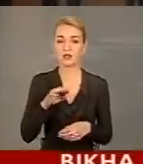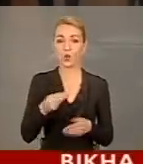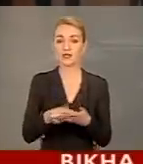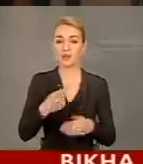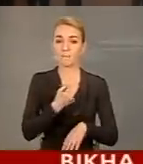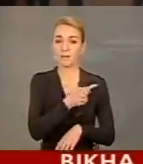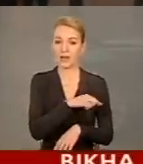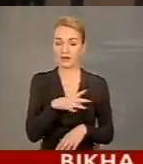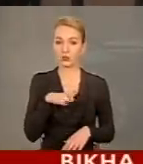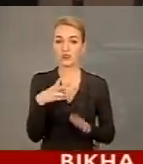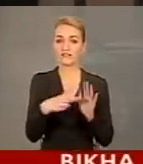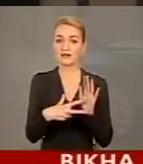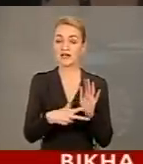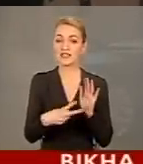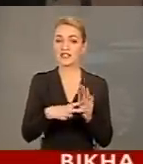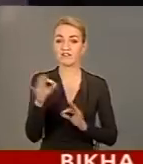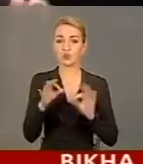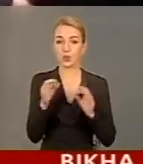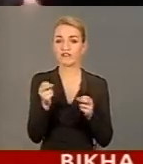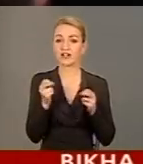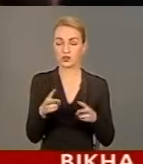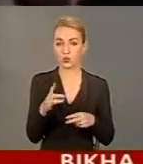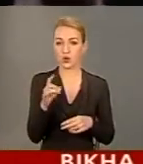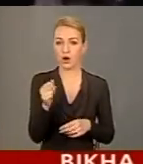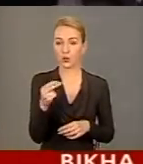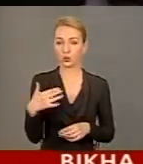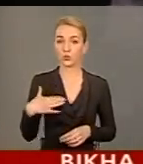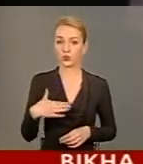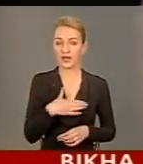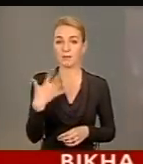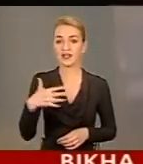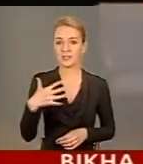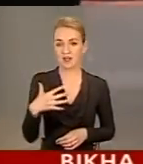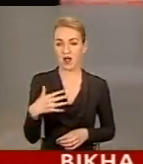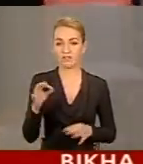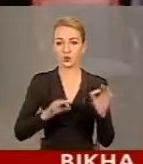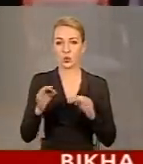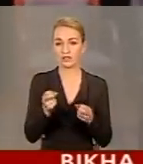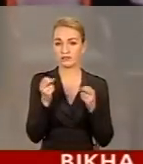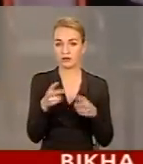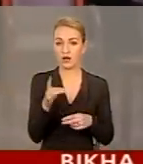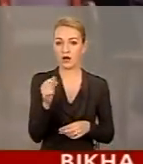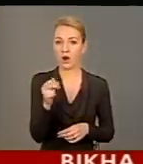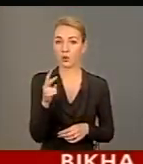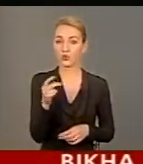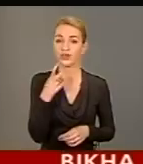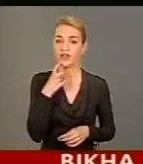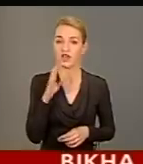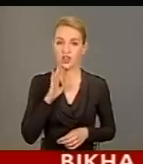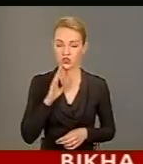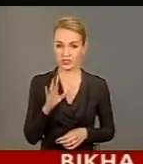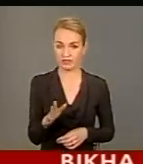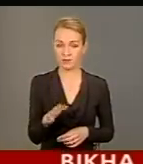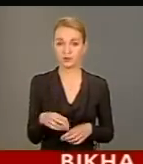було 87% ризику розвитку раку грудей і 50% раку яєчників. Тому вони порадили їй зробити